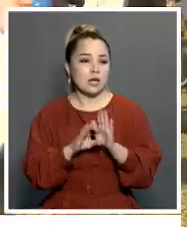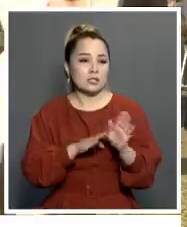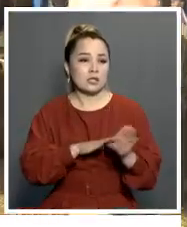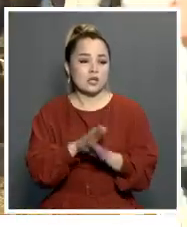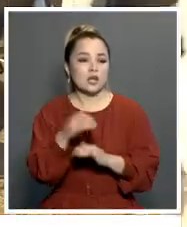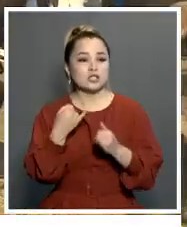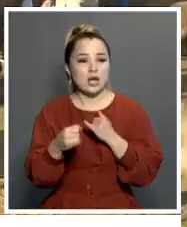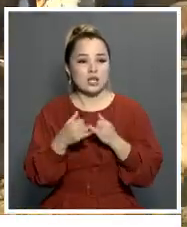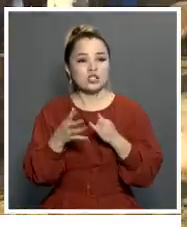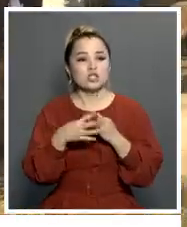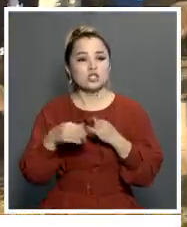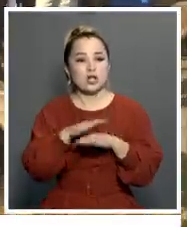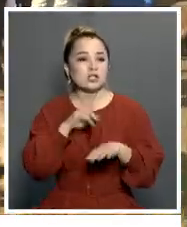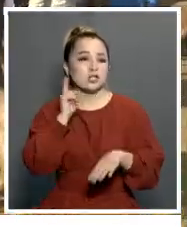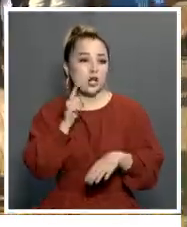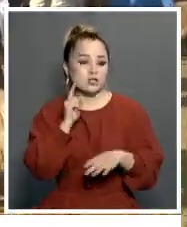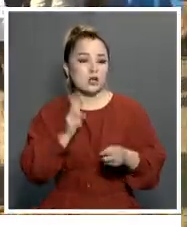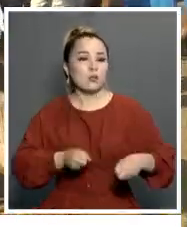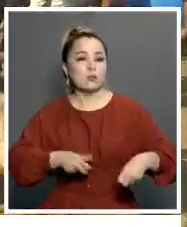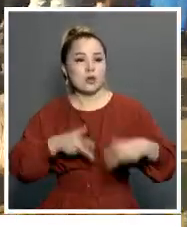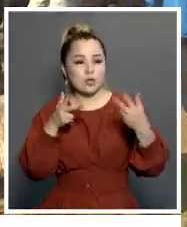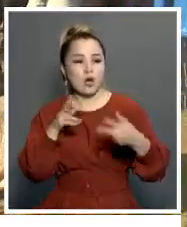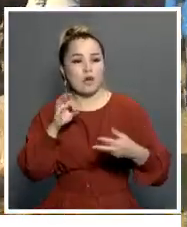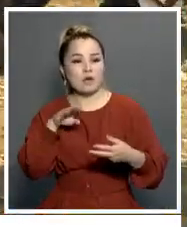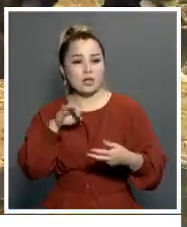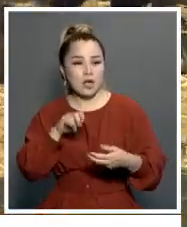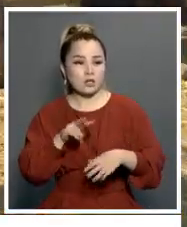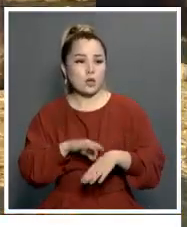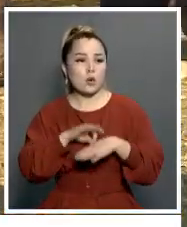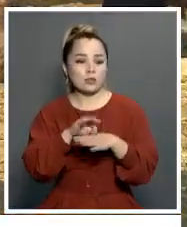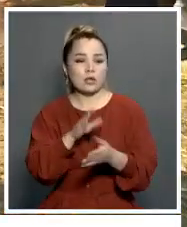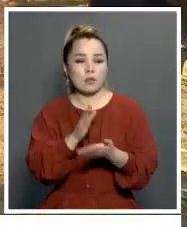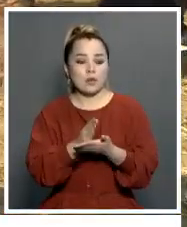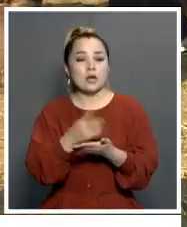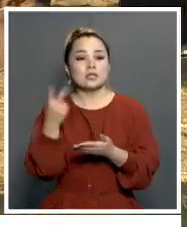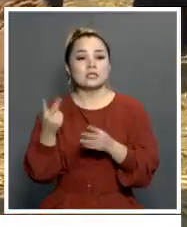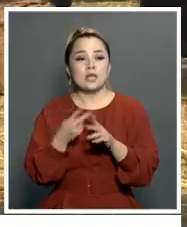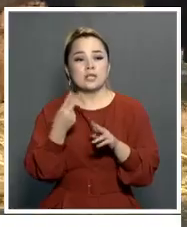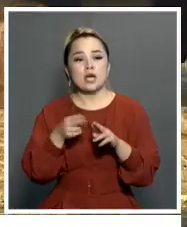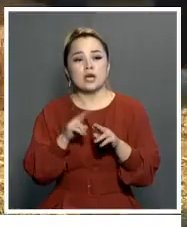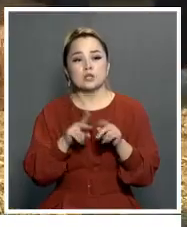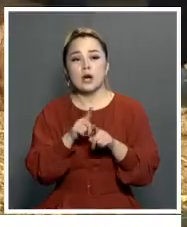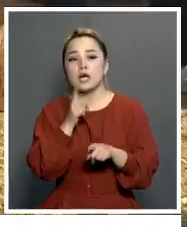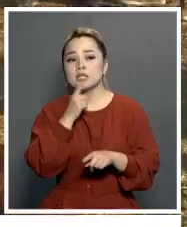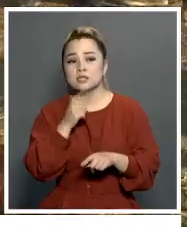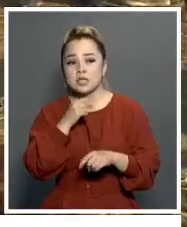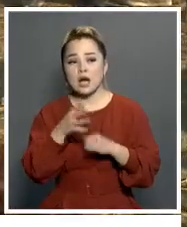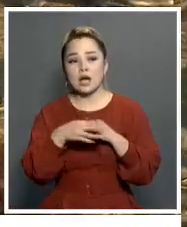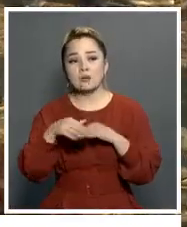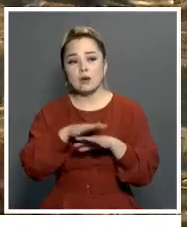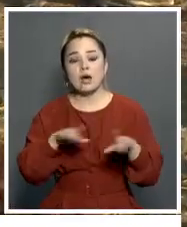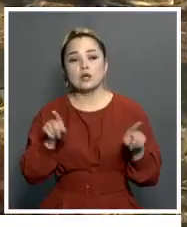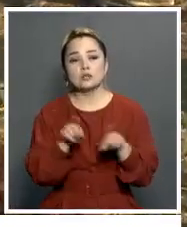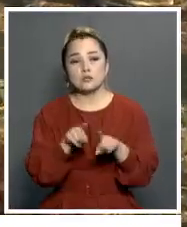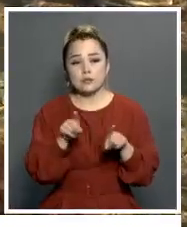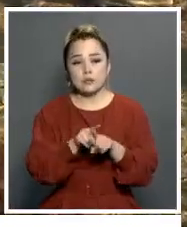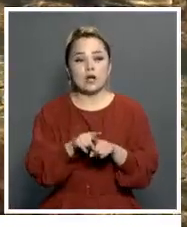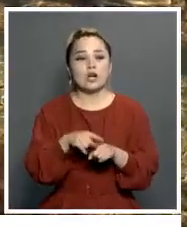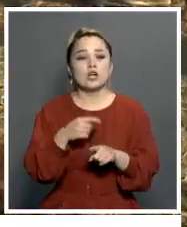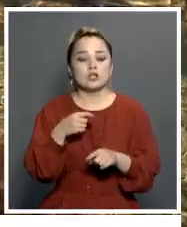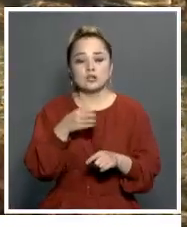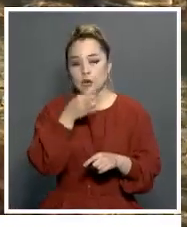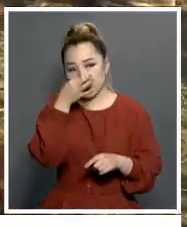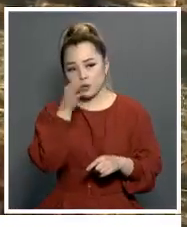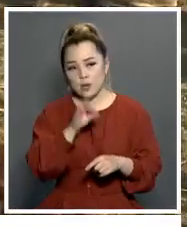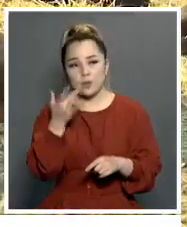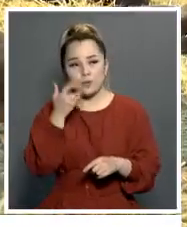және жасыл аймақтарда онлайн және офлайн форматта өткізу. Екіншісі, еліміздегі қызыл аймақта тұрған өңірлерде өткен жылдың